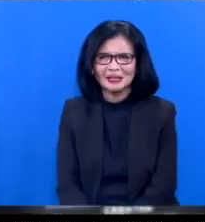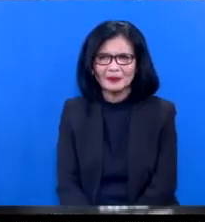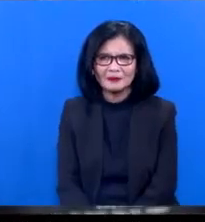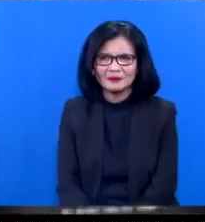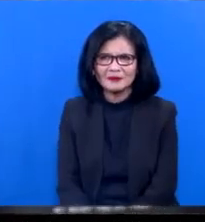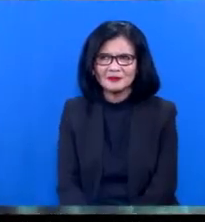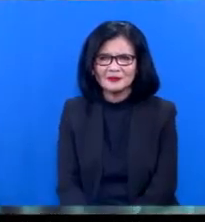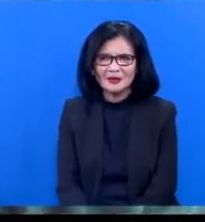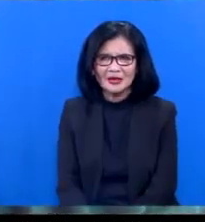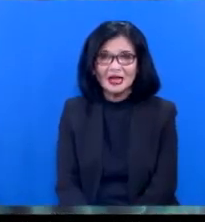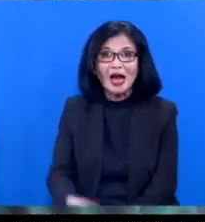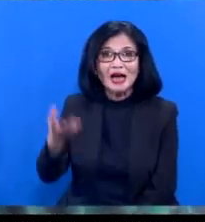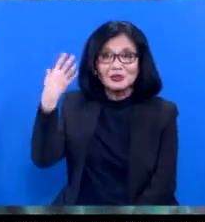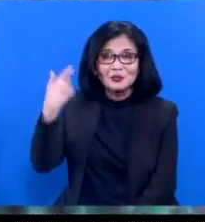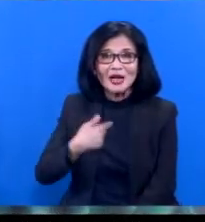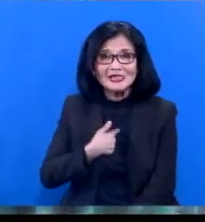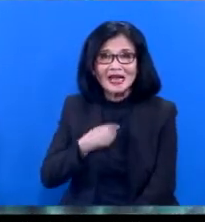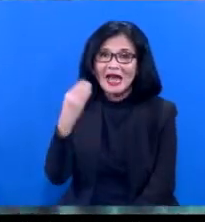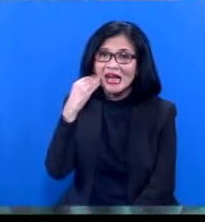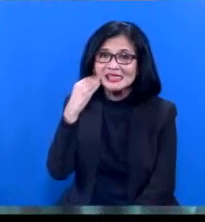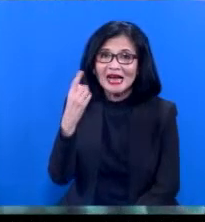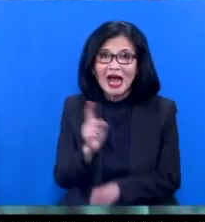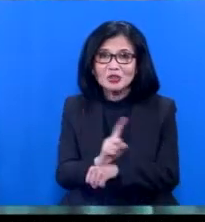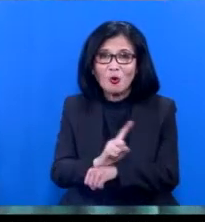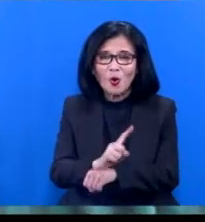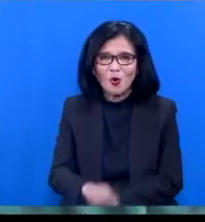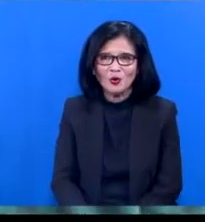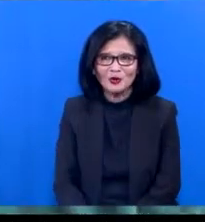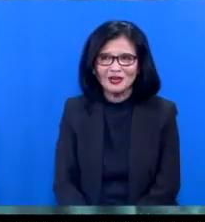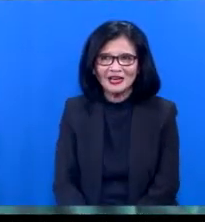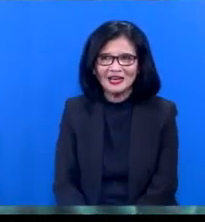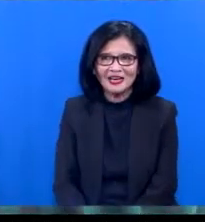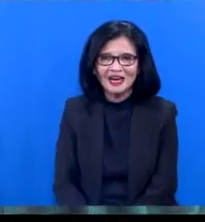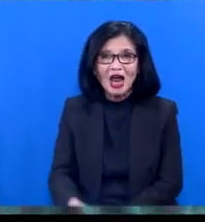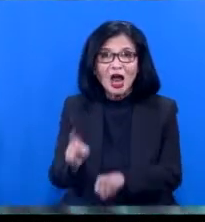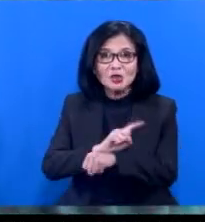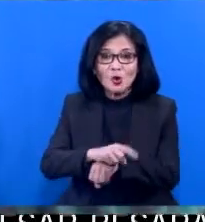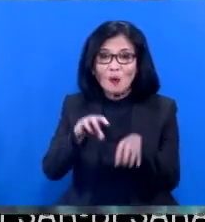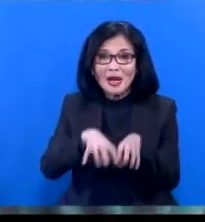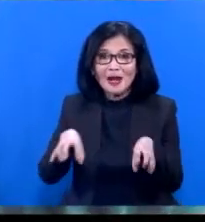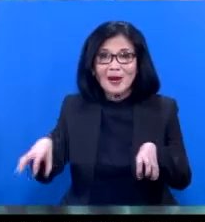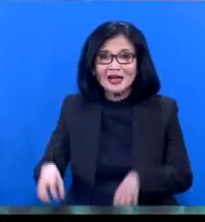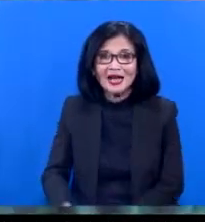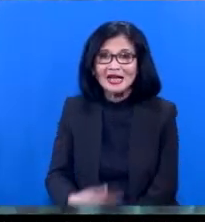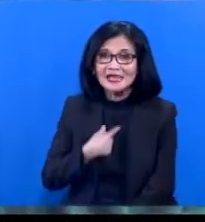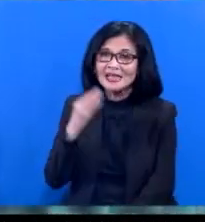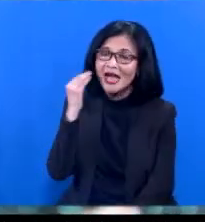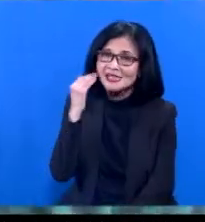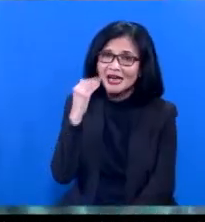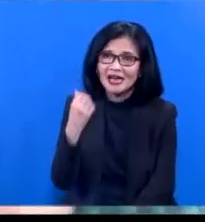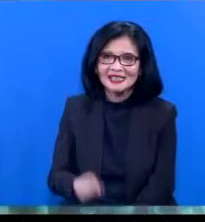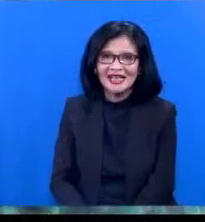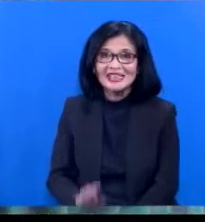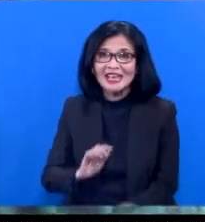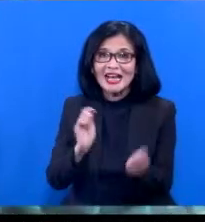Ada sih waktu itu, saya jaga di salah satu toko ya, kayak toko kelontong gitu. Saya